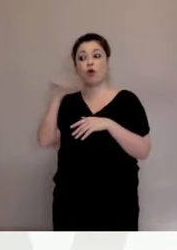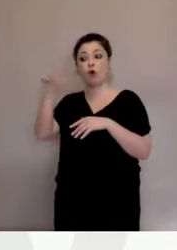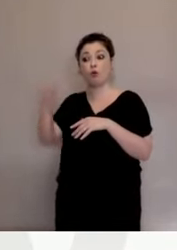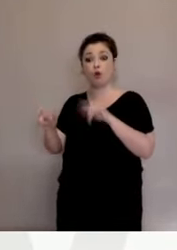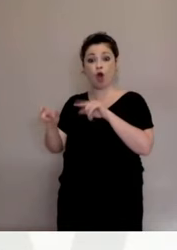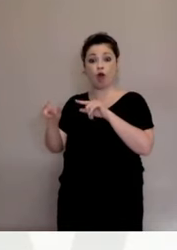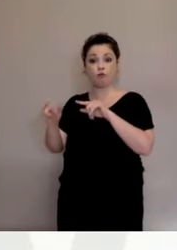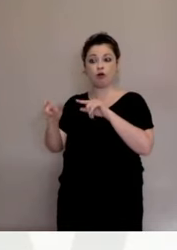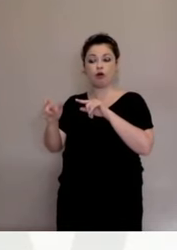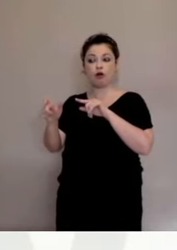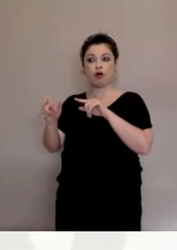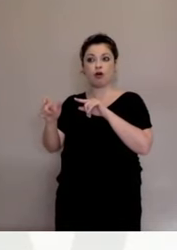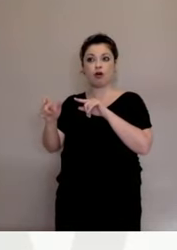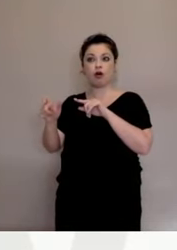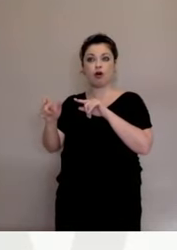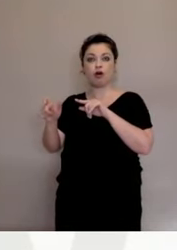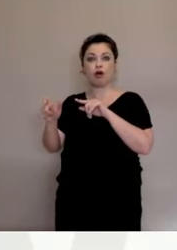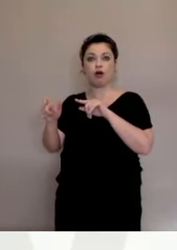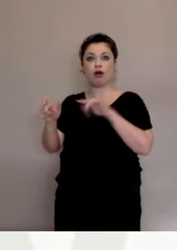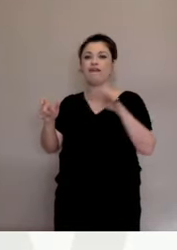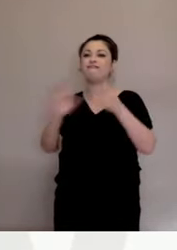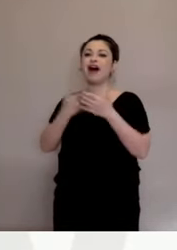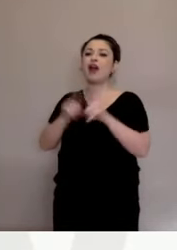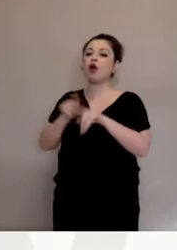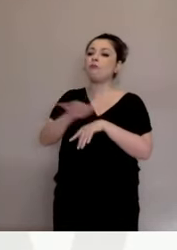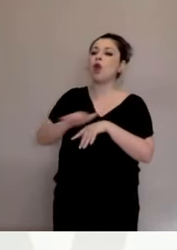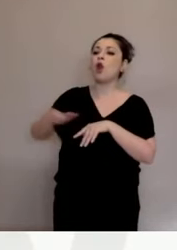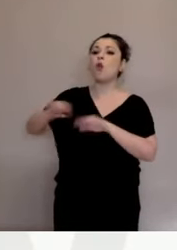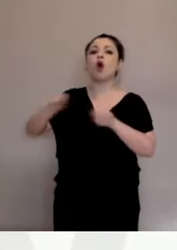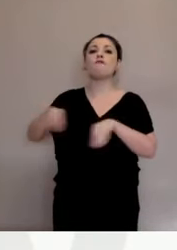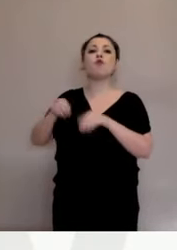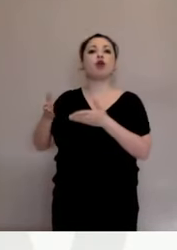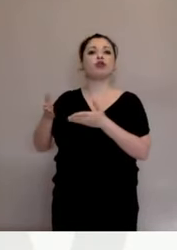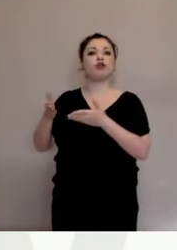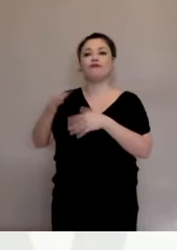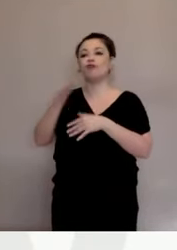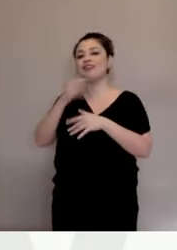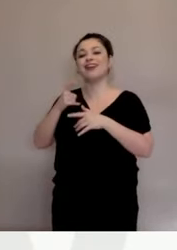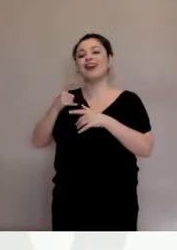luogo del senso infinito.